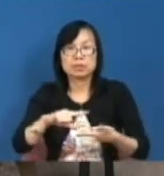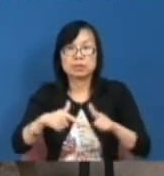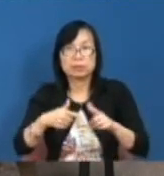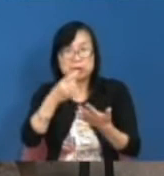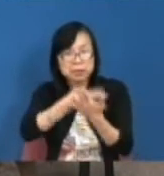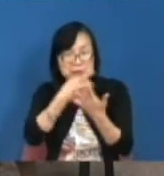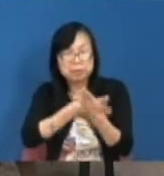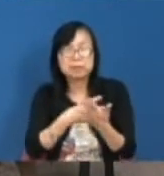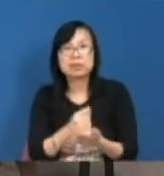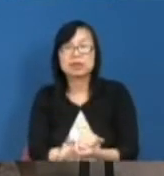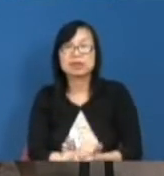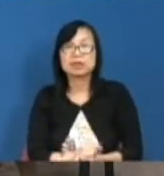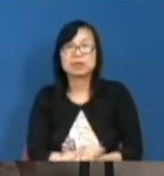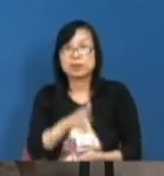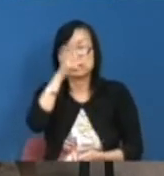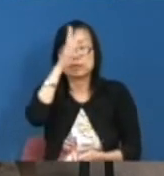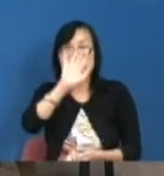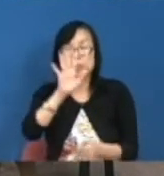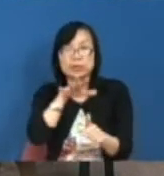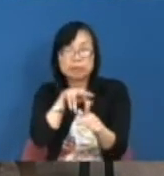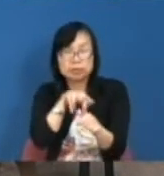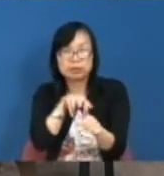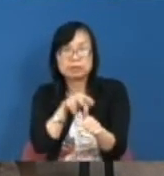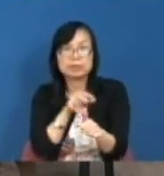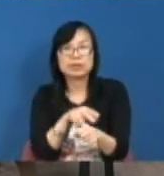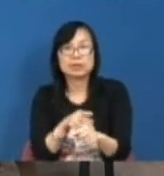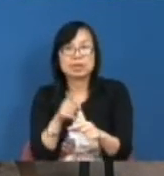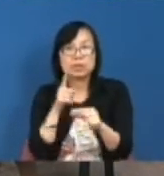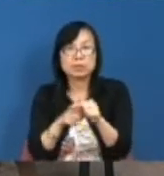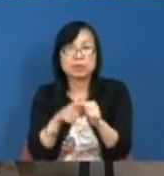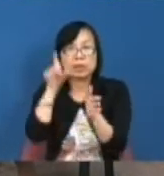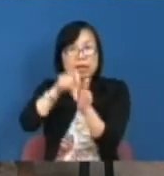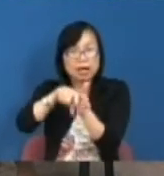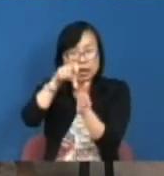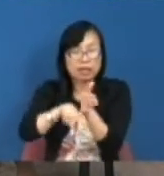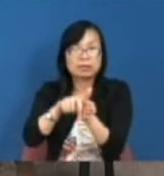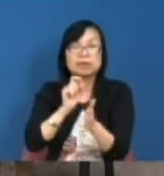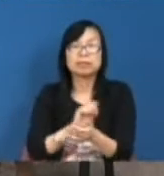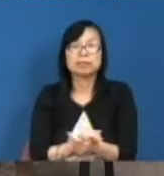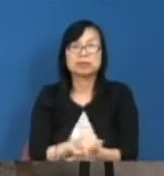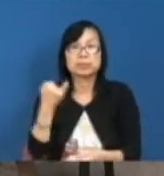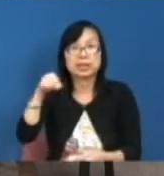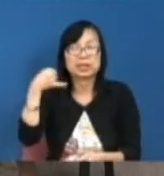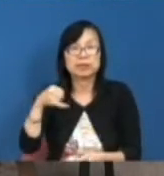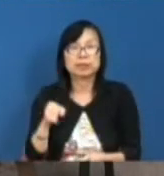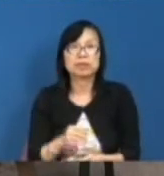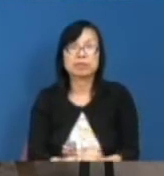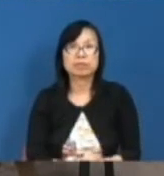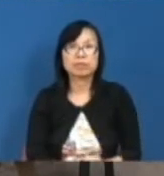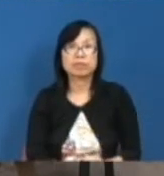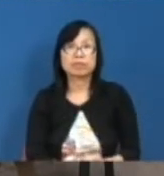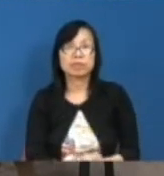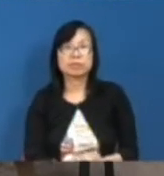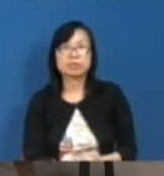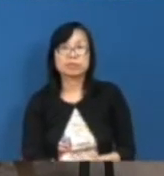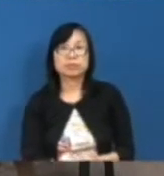定，咁假假地個政府係唔可以控制佢中央銀行行長啊嘛 ，HKMA 即係金融管理局就是我哋發差銀行